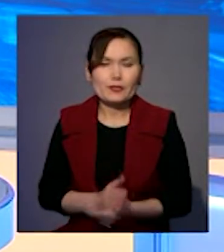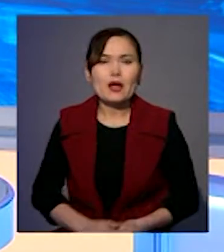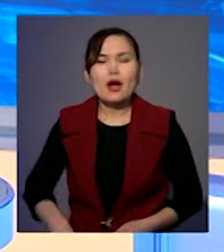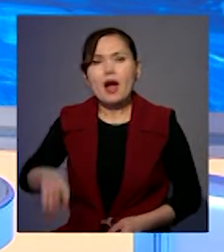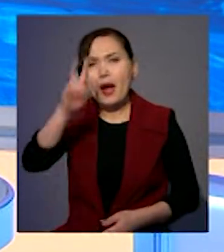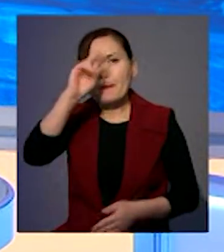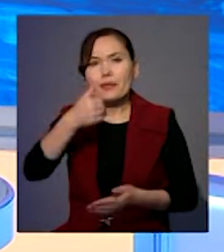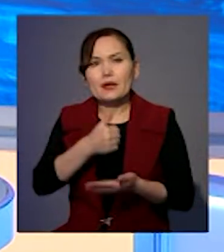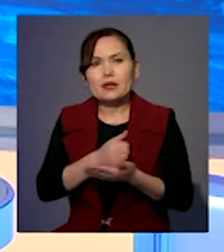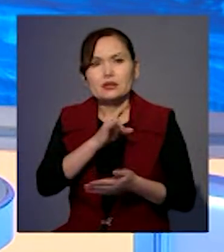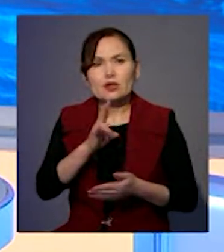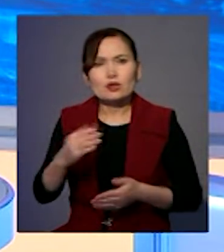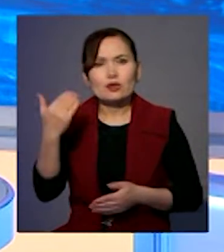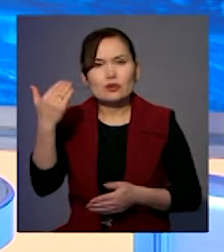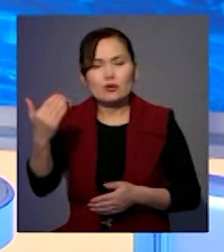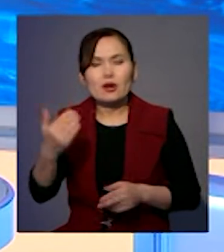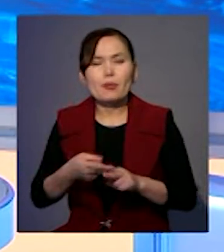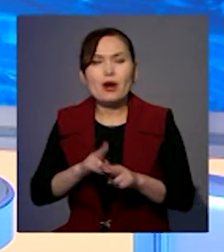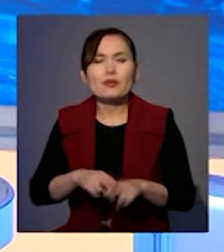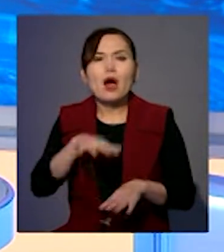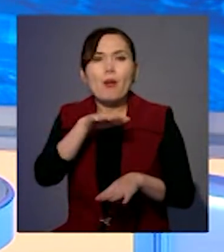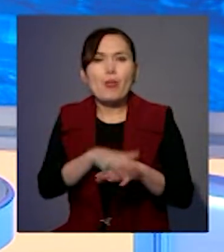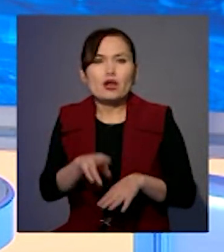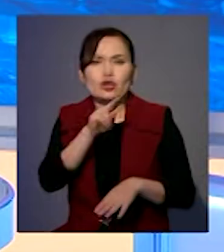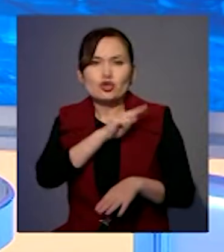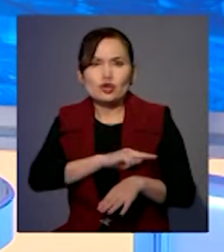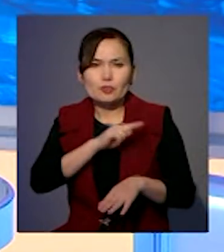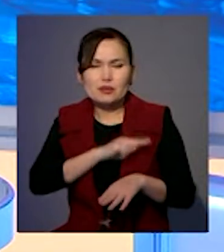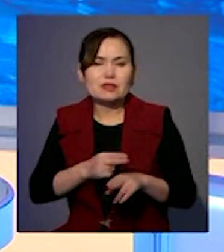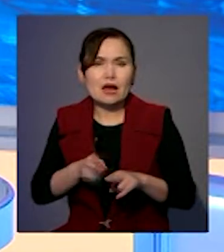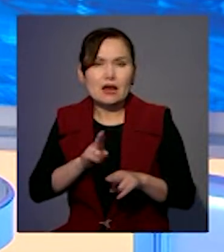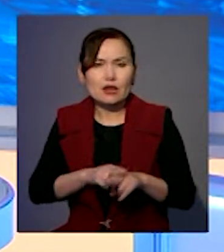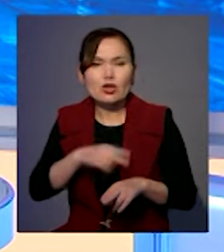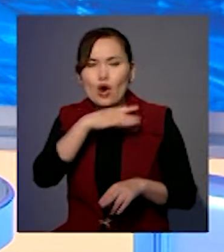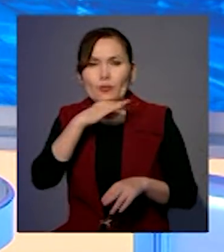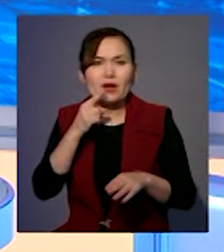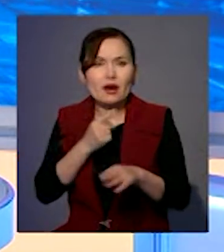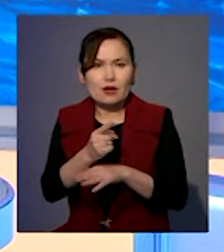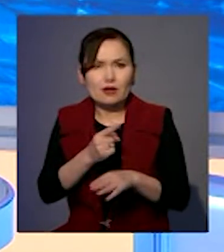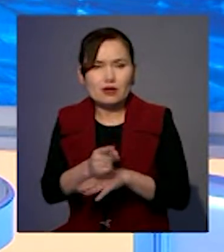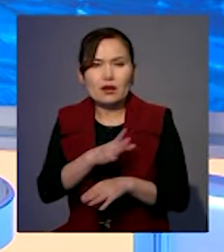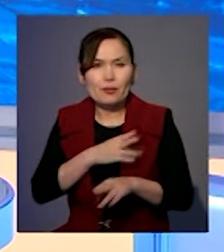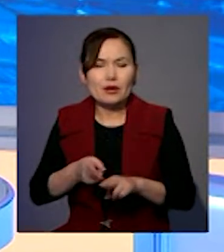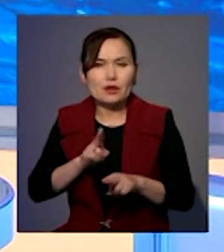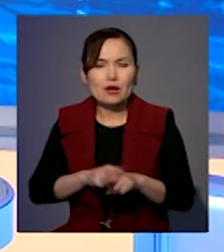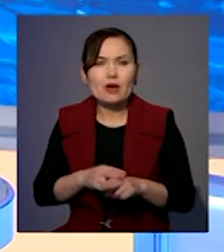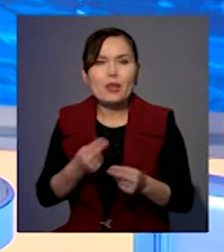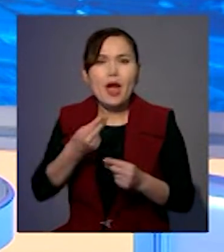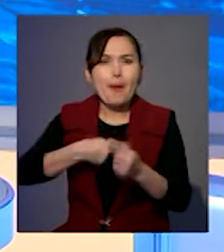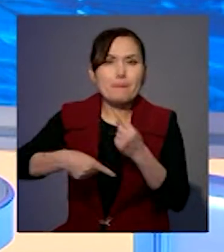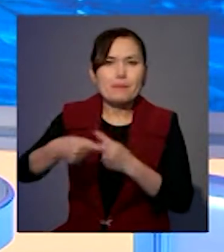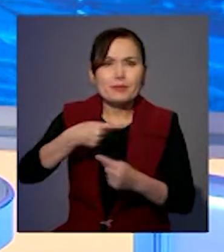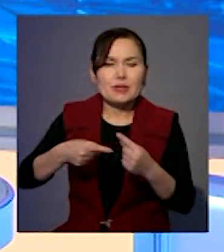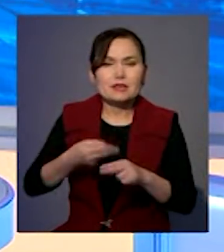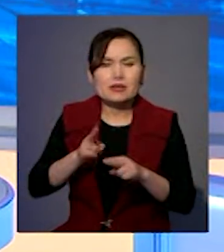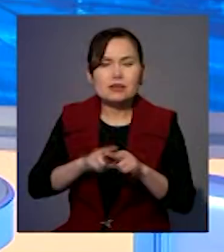Президент банктердің жұмысын сынға алды. Бүгінде қаржы саласында қордаланған мәселе көп. Бизнеске оңды-солды ақша таратқанды